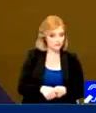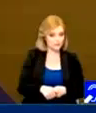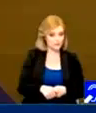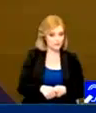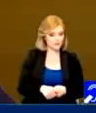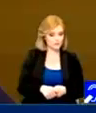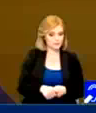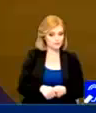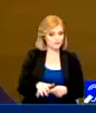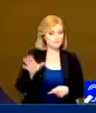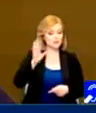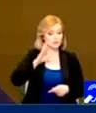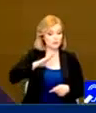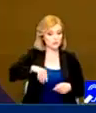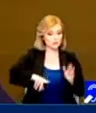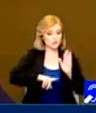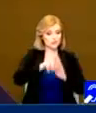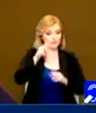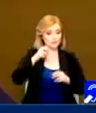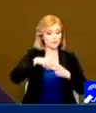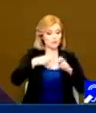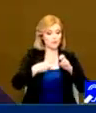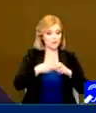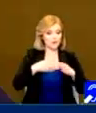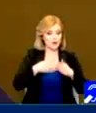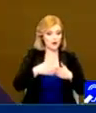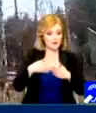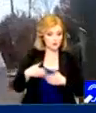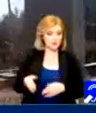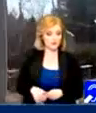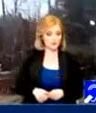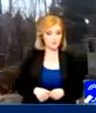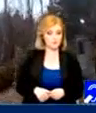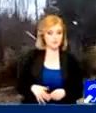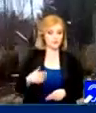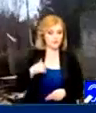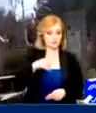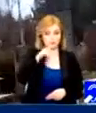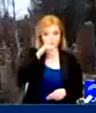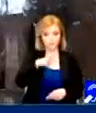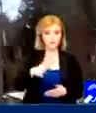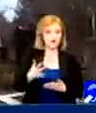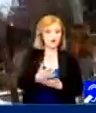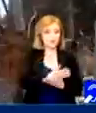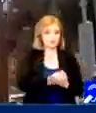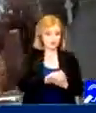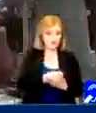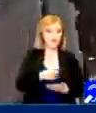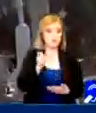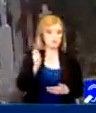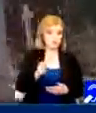se creează blocaje a căilor de acces și nu ne reușește să evacuăm gunoiul din cimitire. De joi deja nu